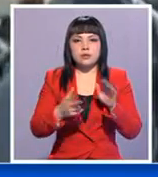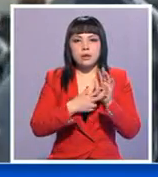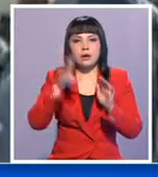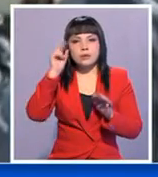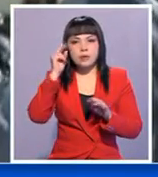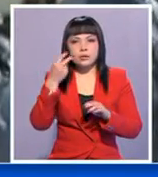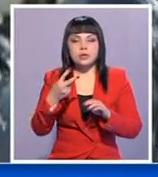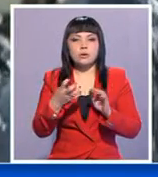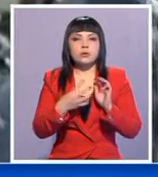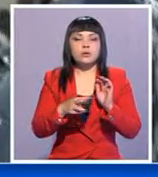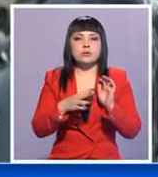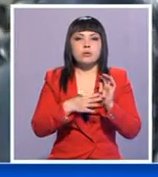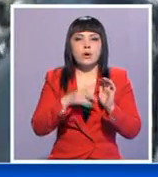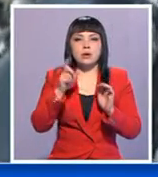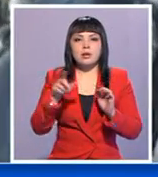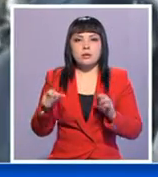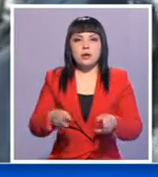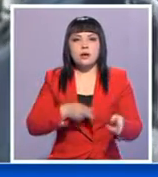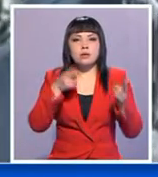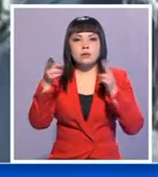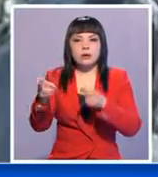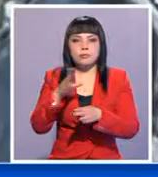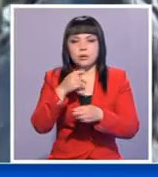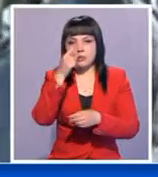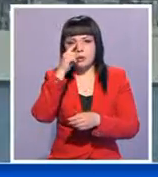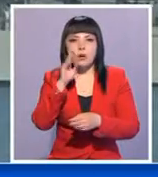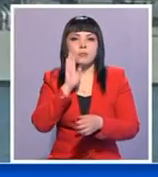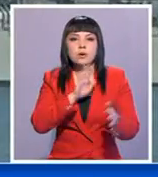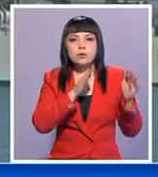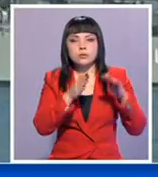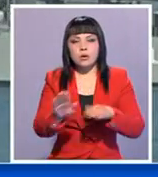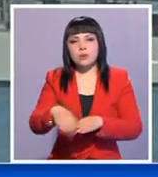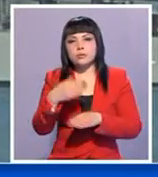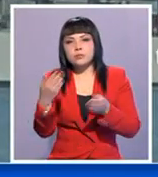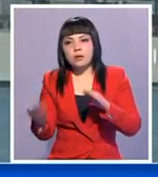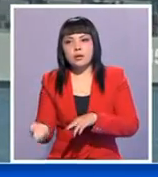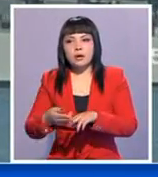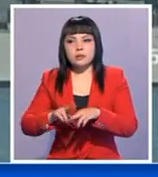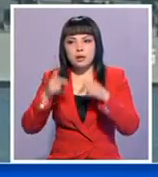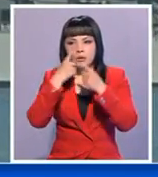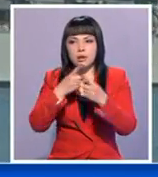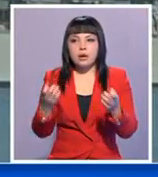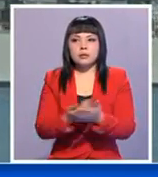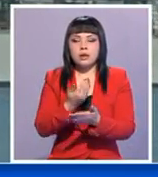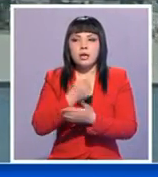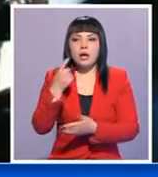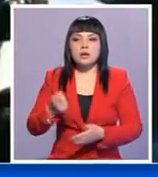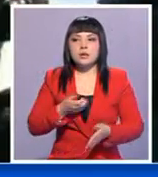Куала-Лумпурден Бейжинге 239 адаммен аттанған ұшақ Үнді мұхитының оңтүстігіне құлады деген болжам бар. Қазір оны әскери